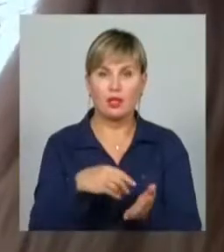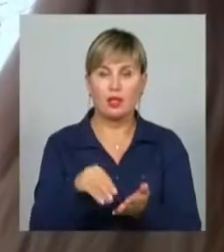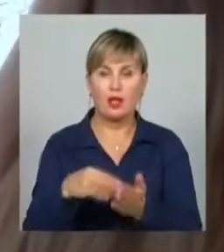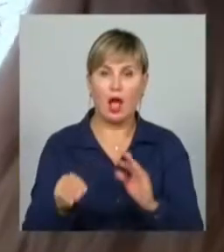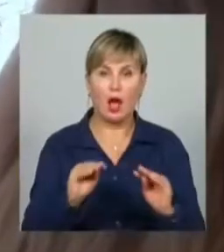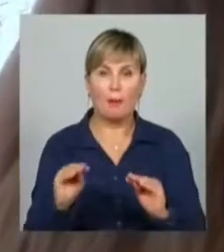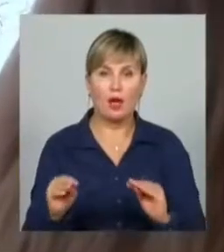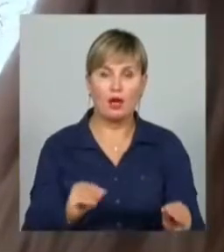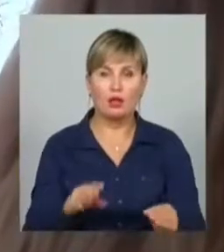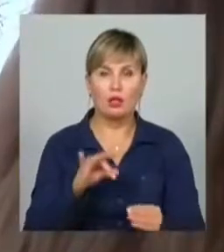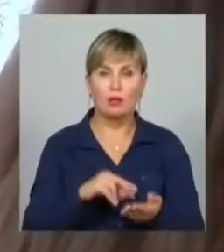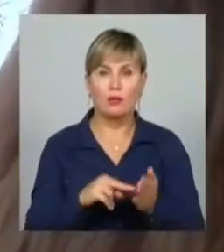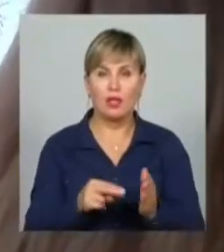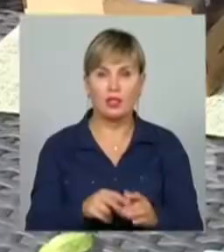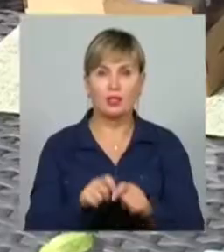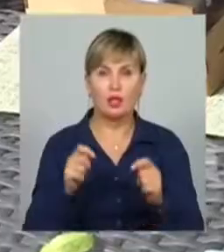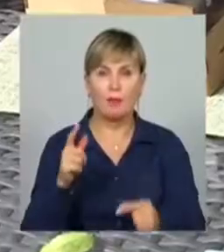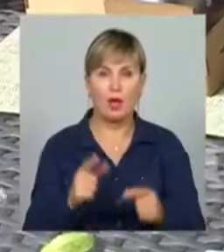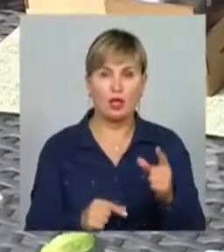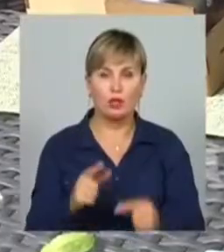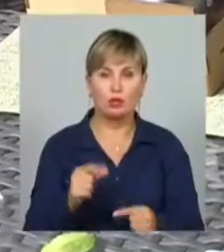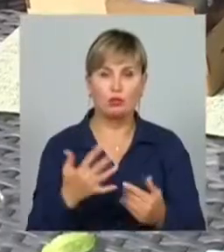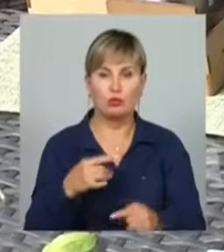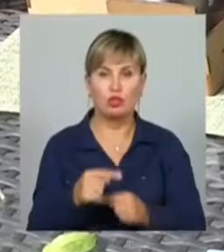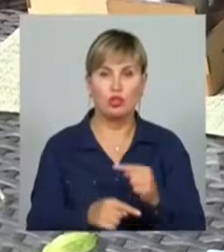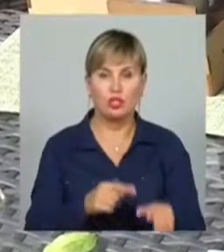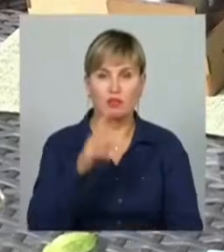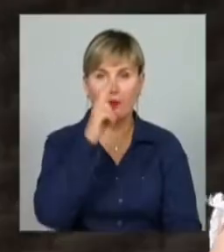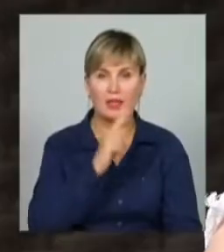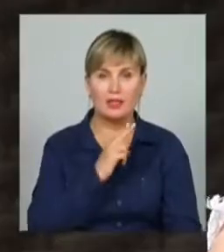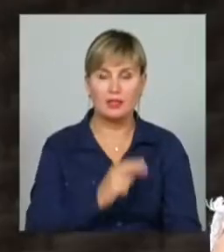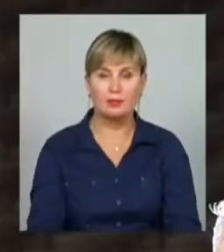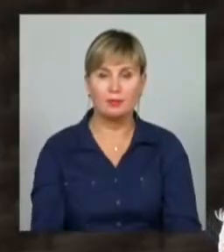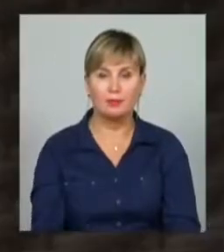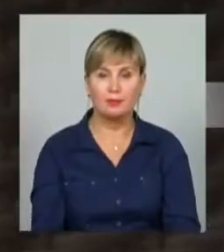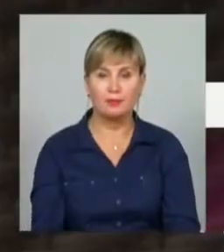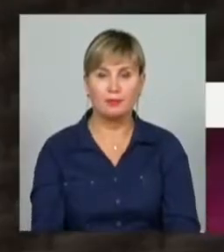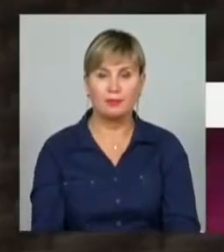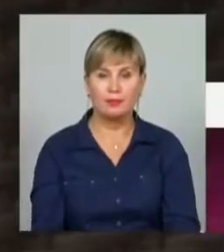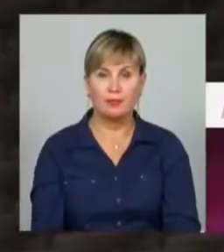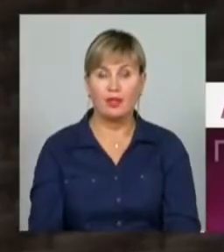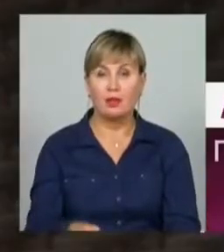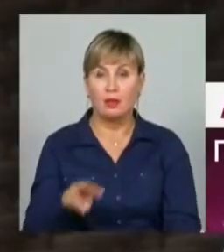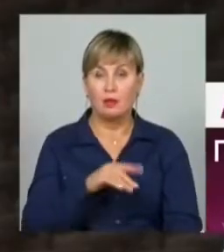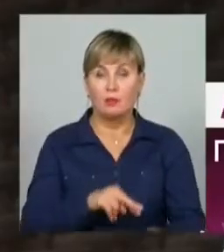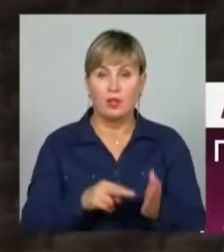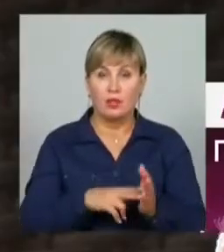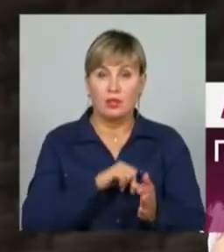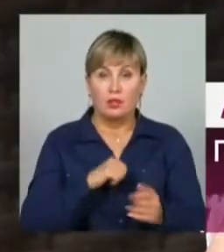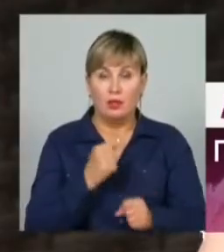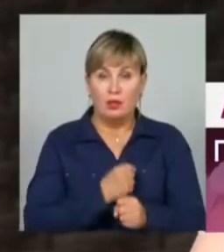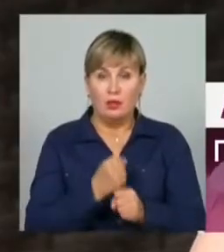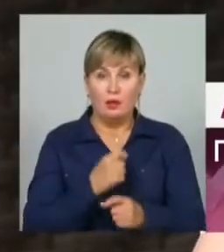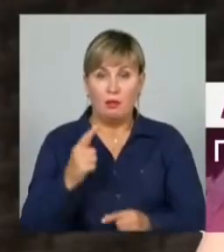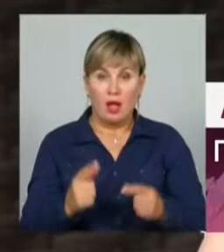оборудования и планирует запустить молочную ферму уже через пару месяцев. Мы планируем сами производить молоко, то